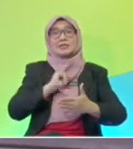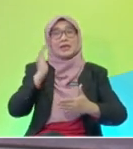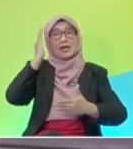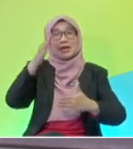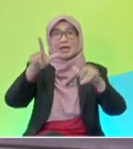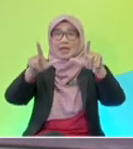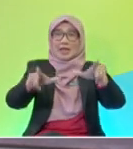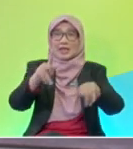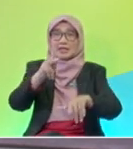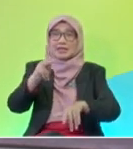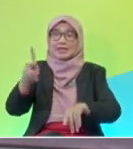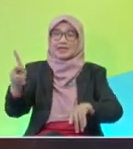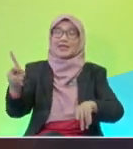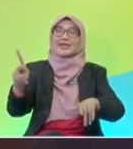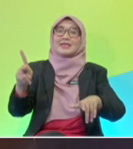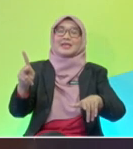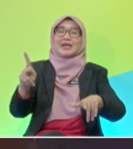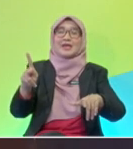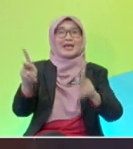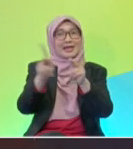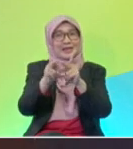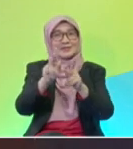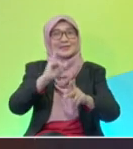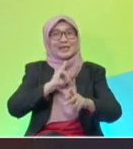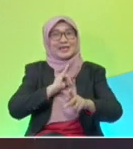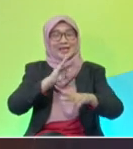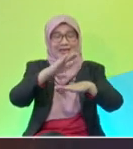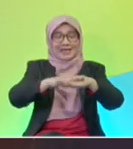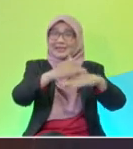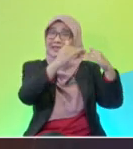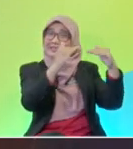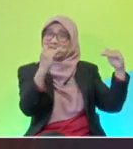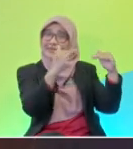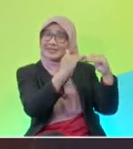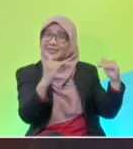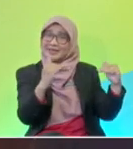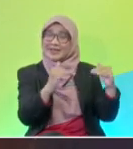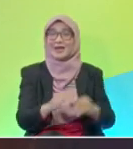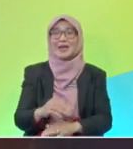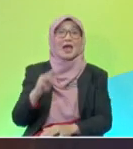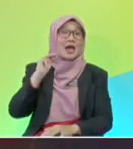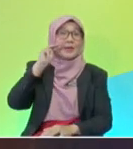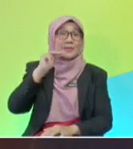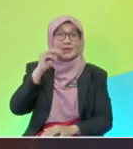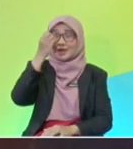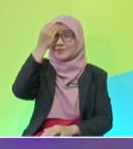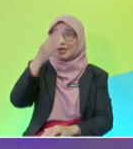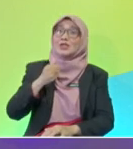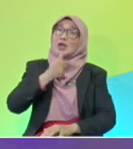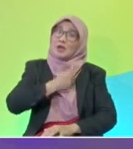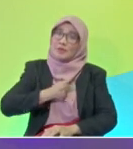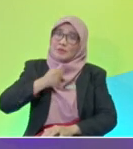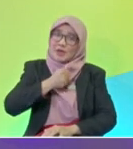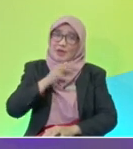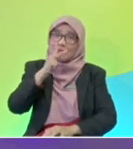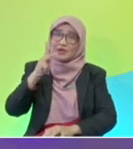serak yang disediakan dengar tu Kak Mira Kak Mira akan minta maaf dahulu Maafkan saya jadi sangat bagus respons